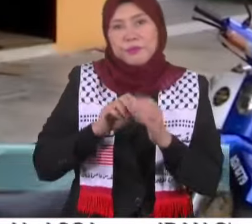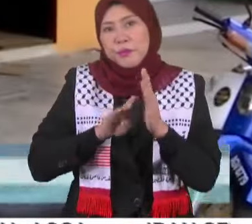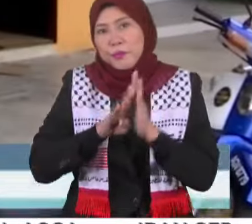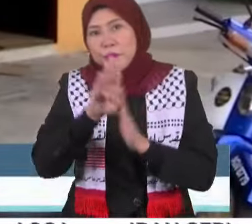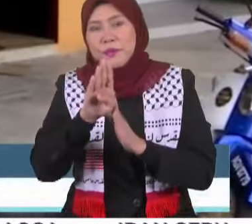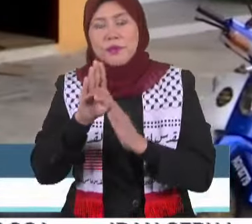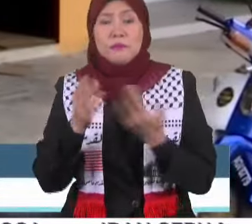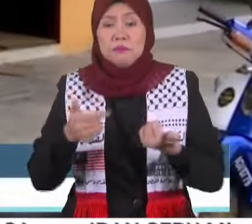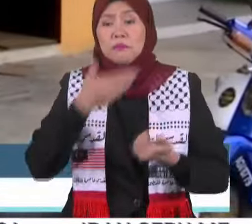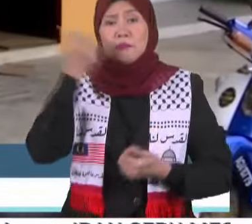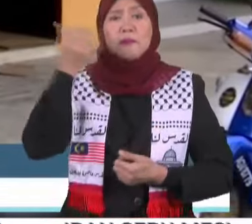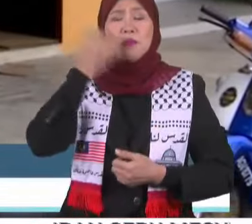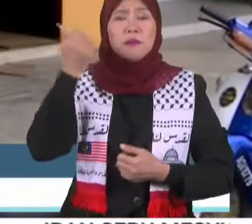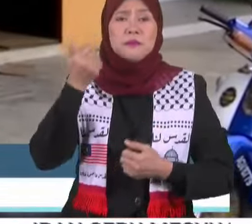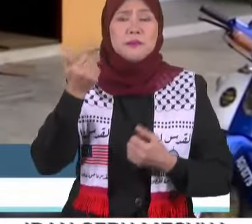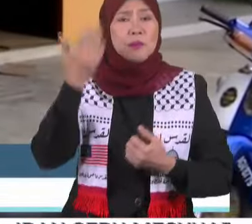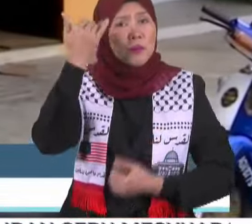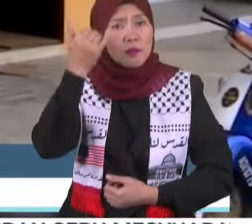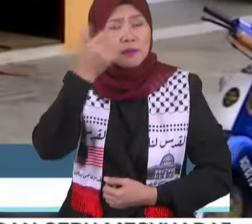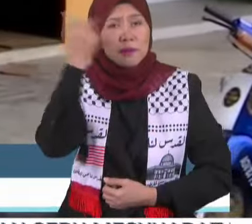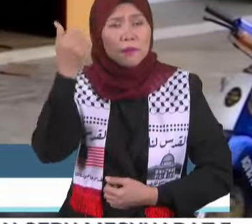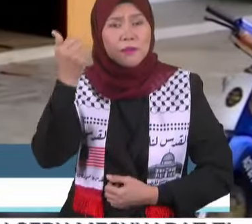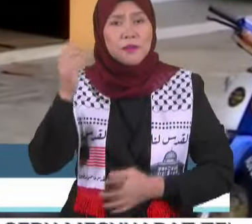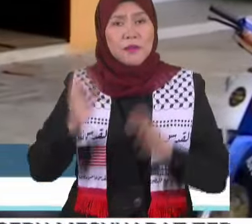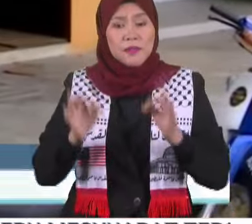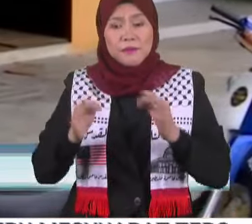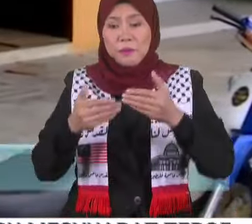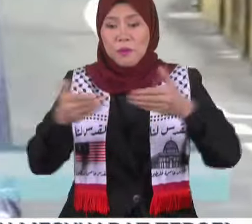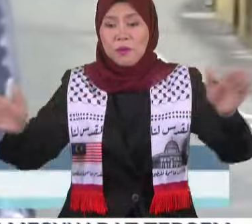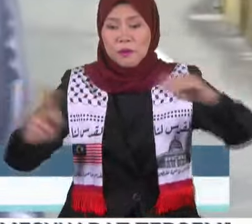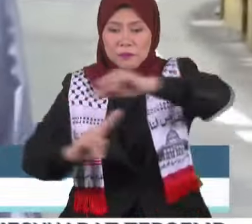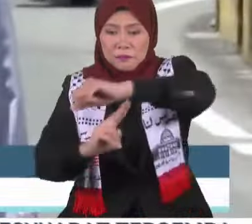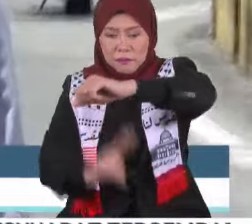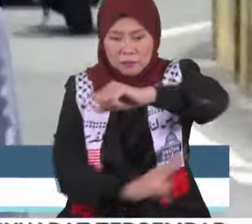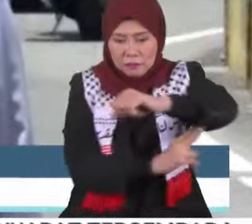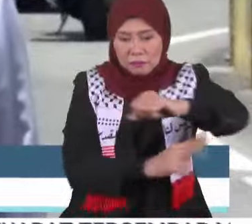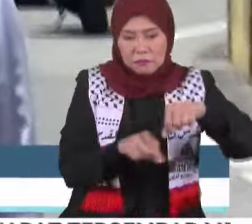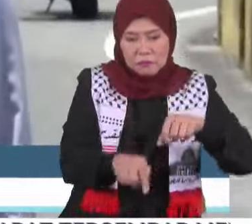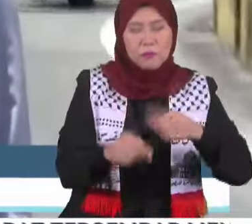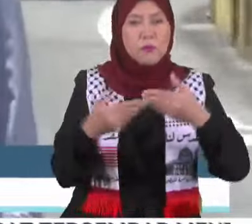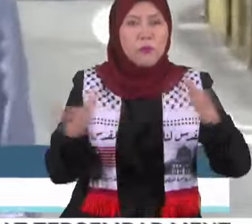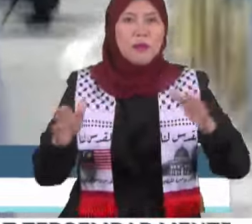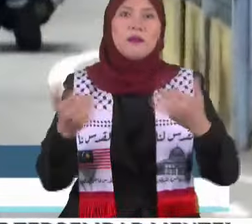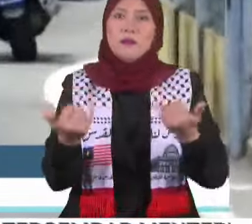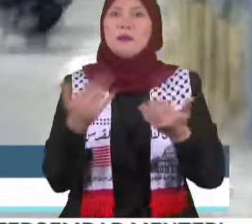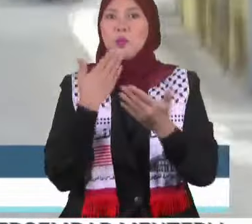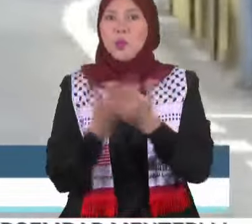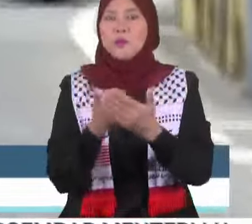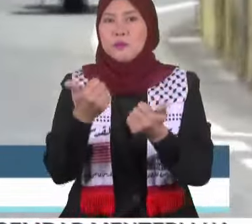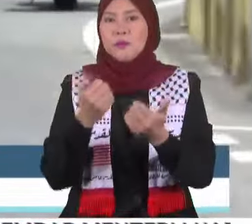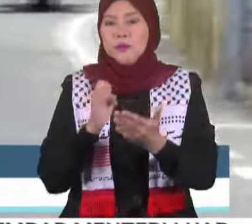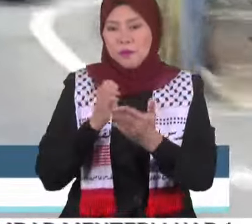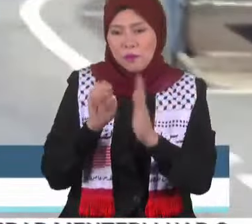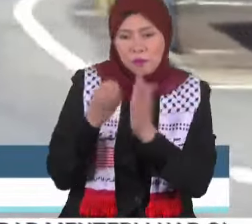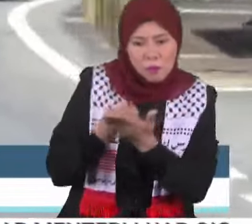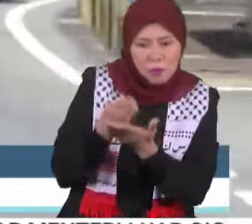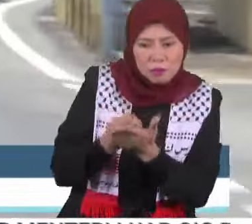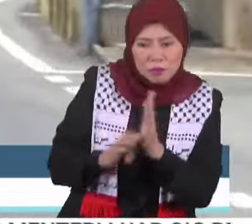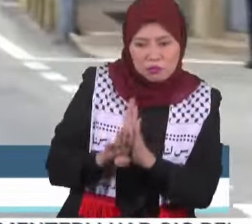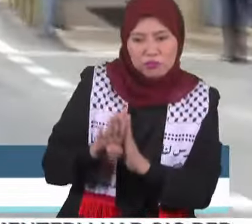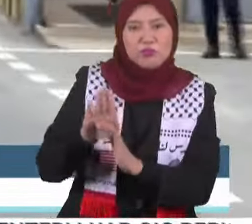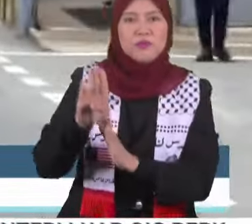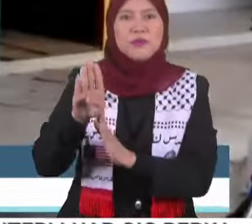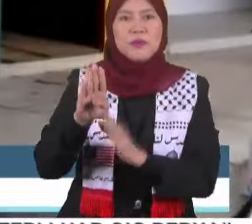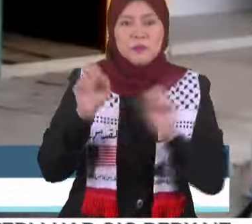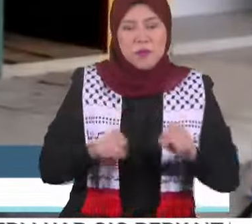amat terbaik lah sebabnya bila you buka jambatan ni, you menambahkan ekonomi. Ekonomi negara lah, maknanya kita nak